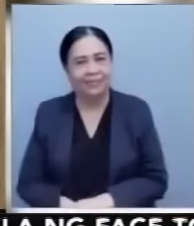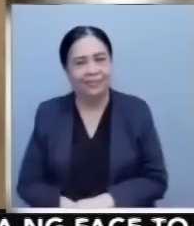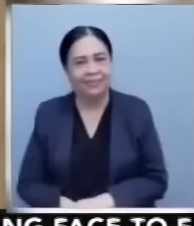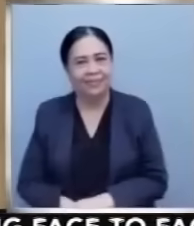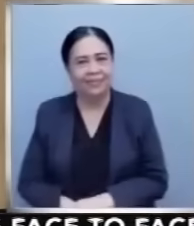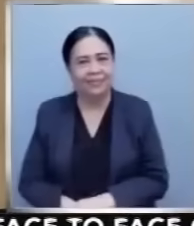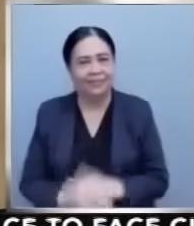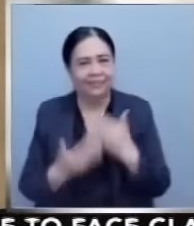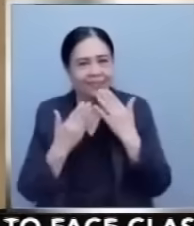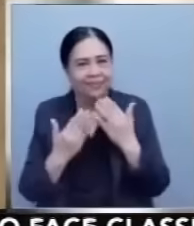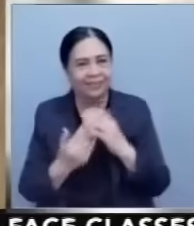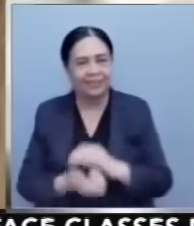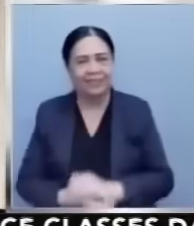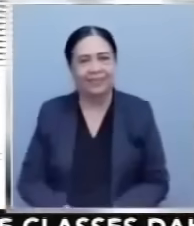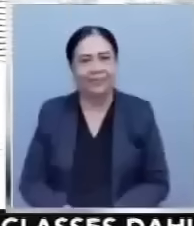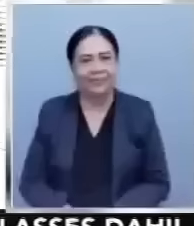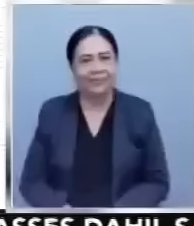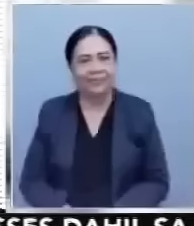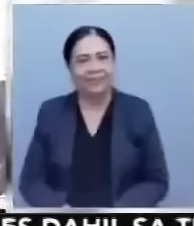기타.